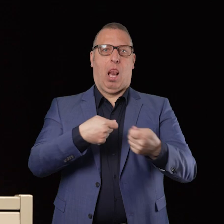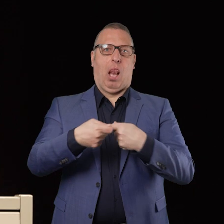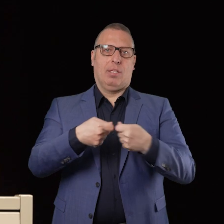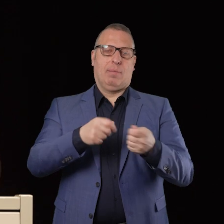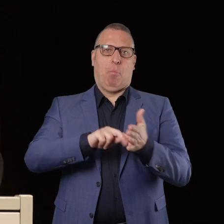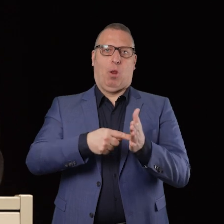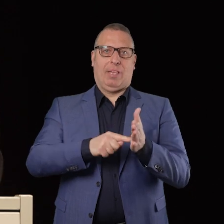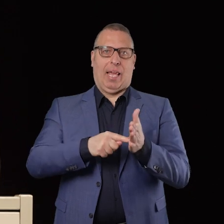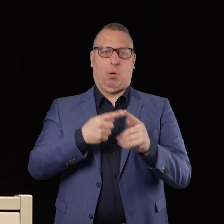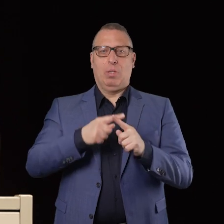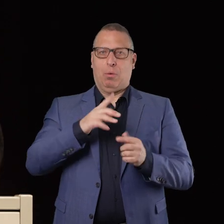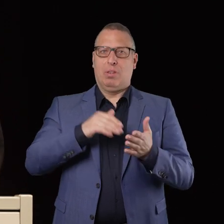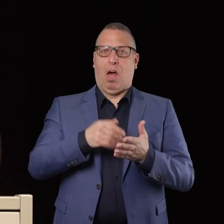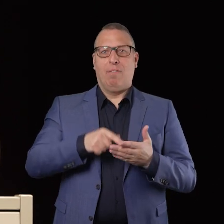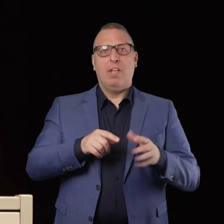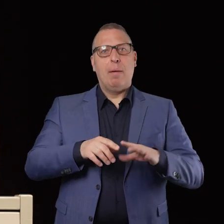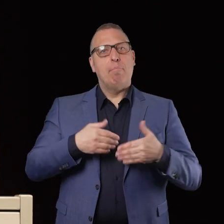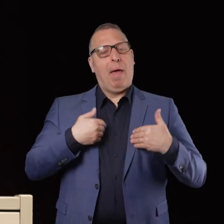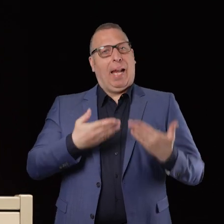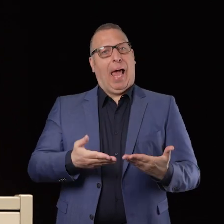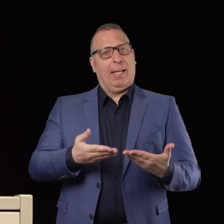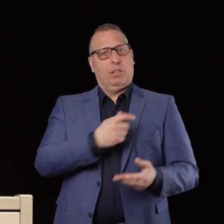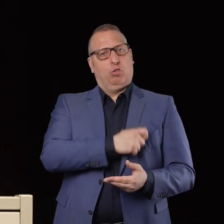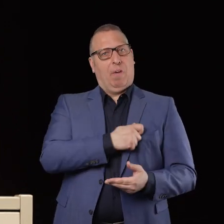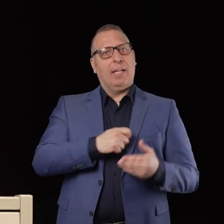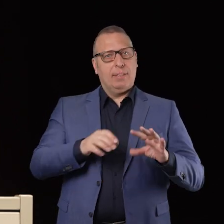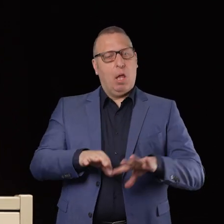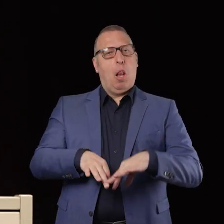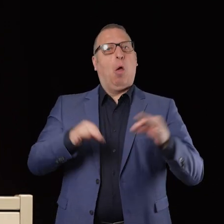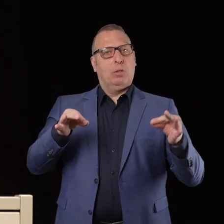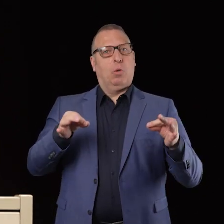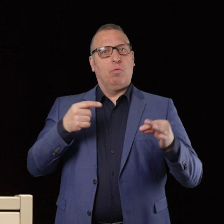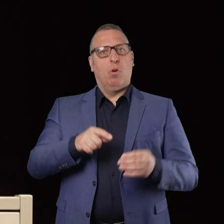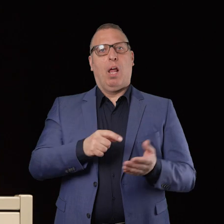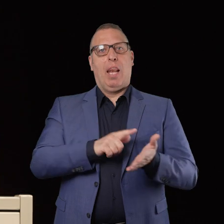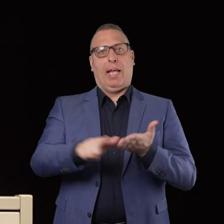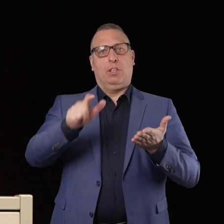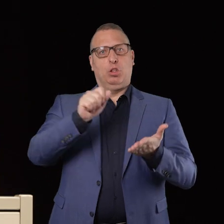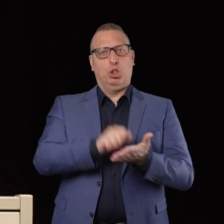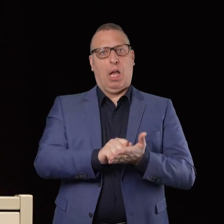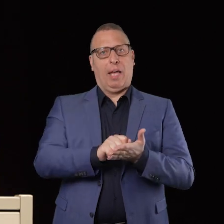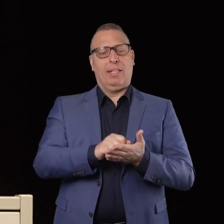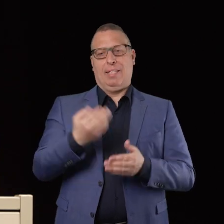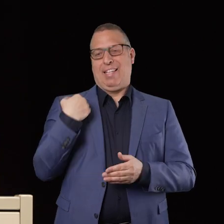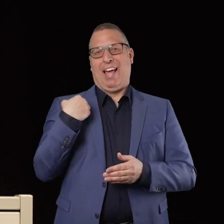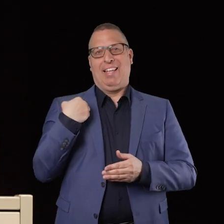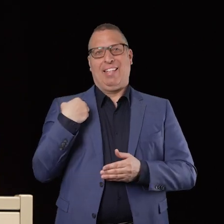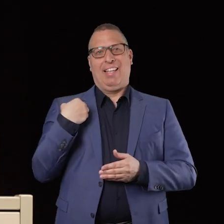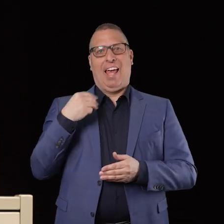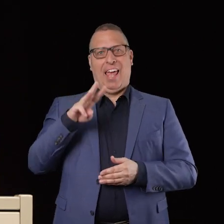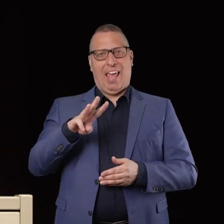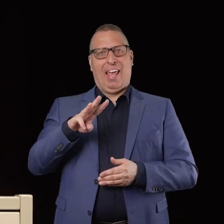Außenhandelspolitik. Es war vor allem auch der Lösungsbereitschaft der Schweiz zu verdanken, dass Liechtenstein seit